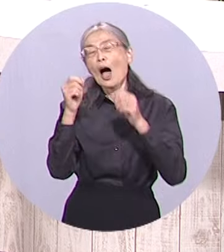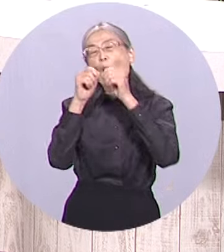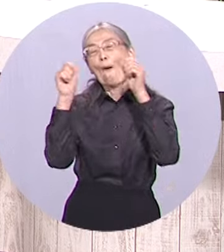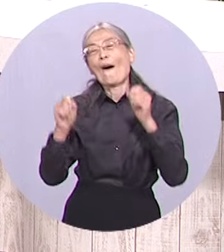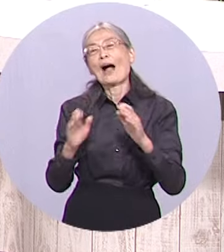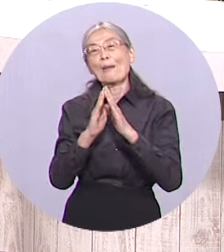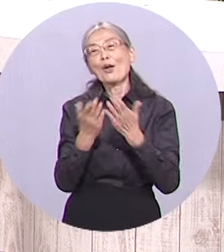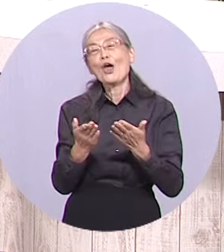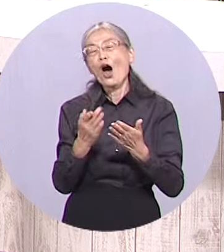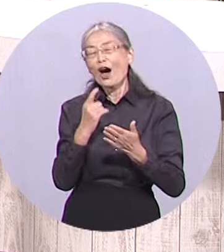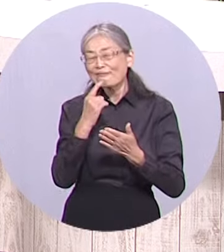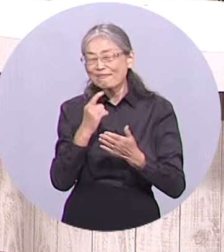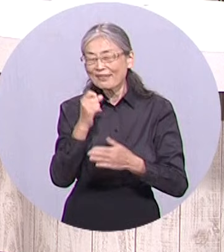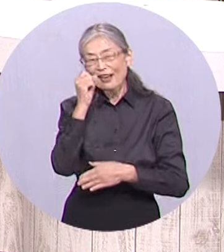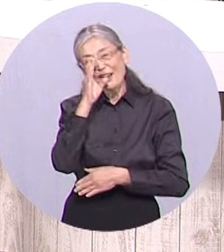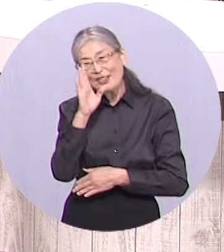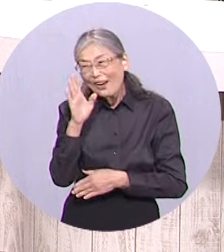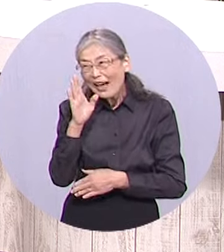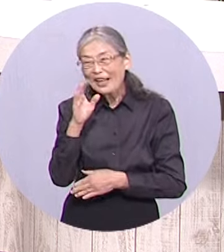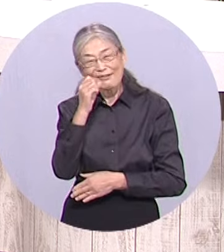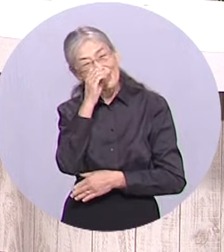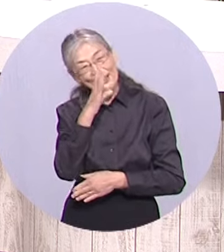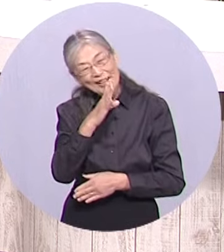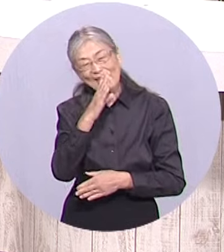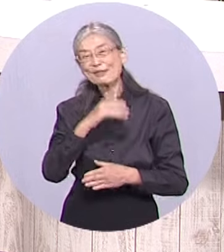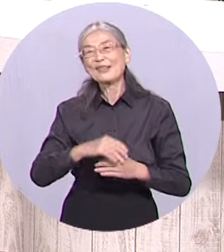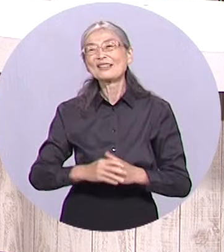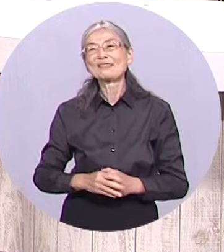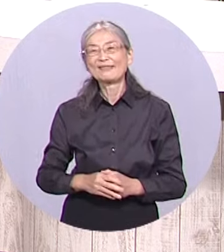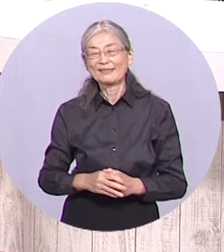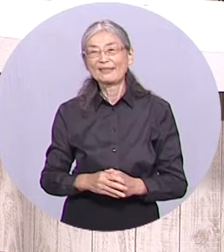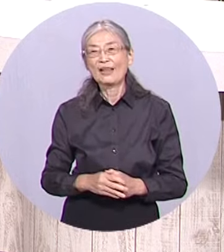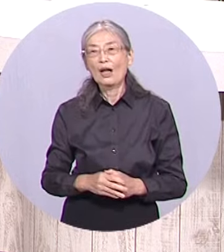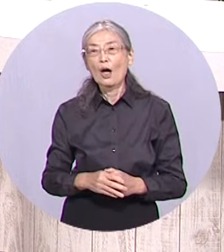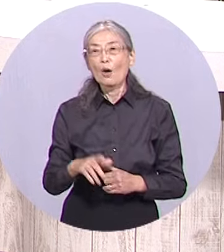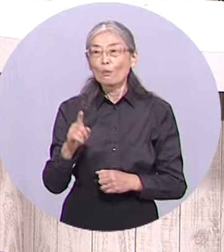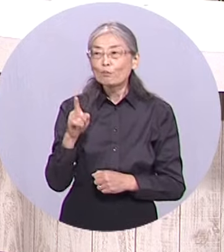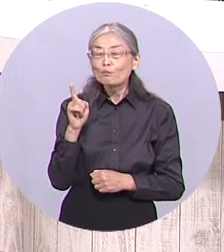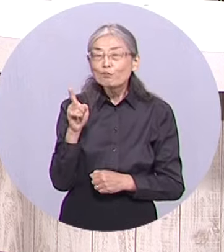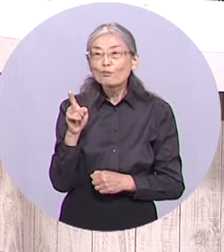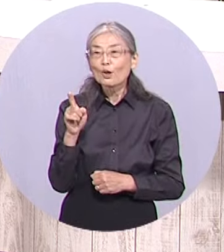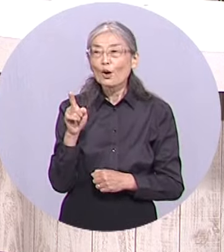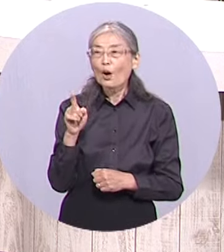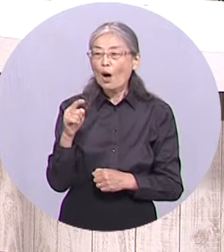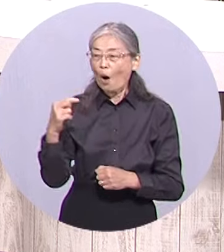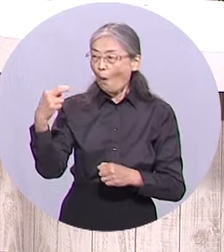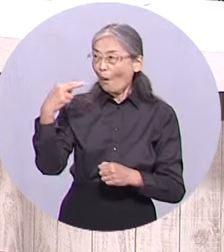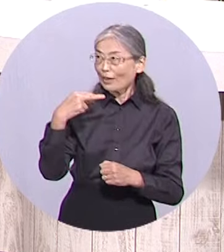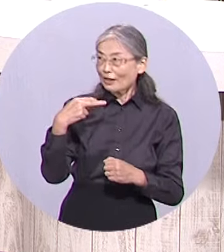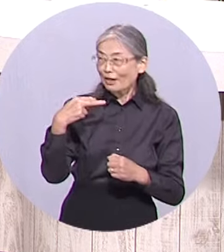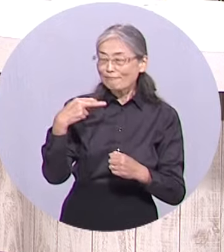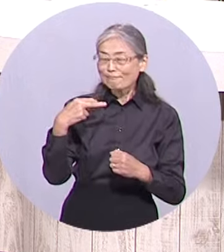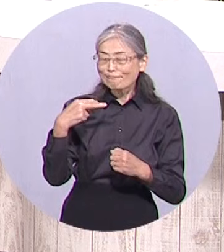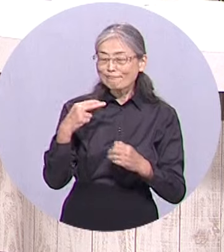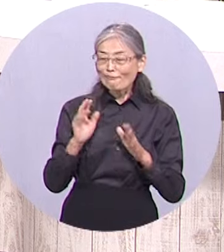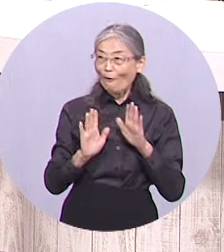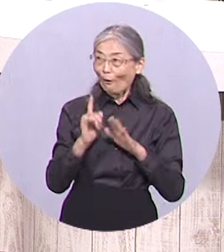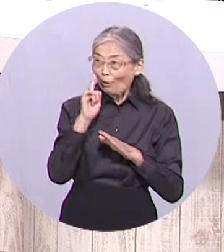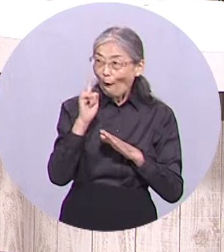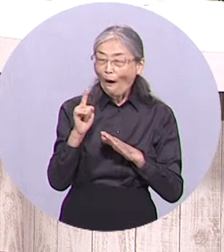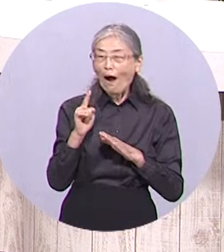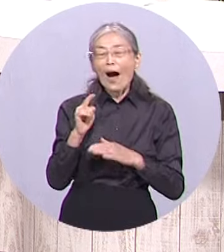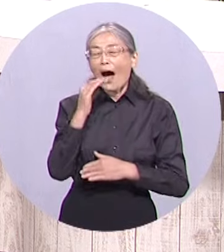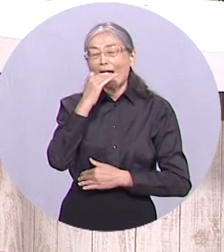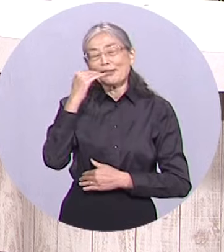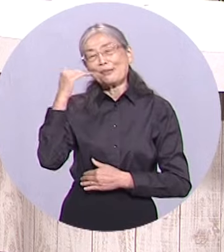本です。よろしくお願いします。 よろしくお願いします。どうですか、岡本さんから見える私たちのこの景色は。 いやもう素